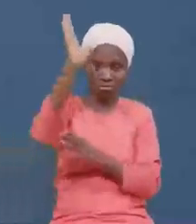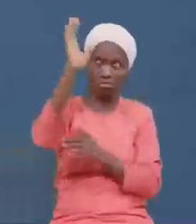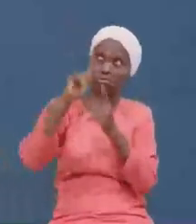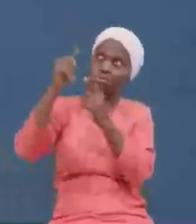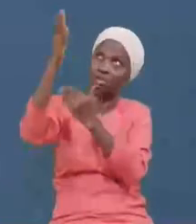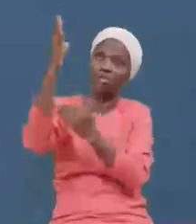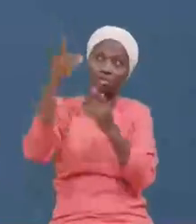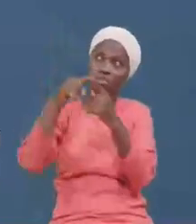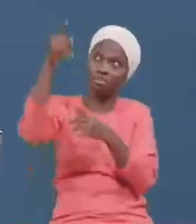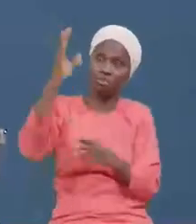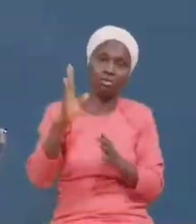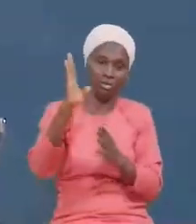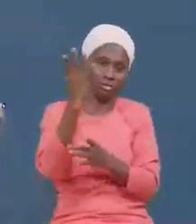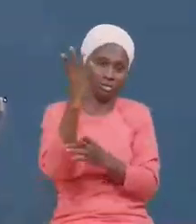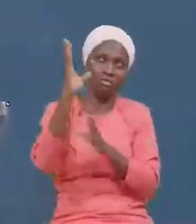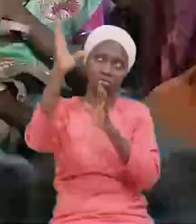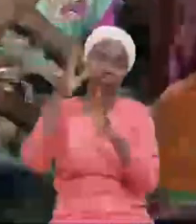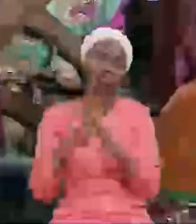ceux qui lèvent la main,